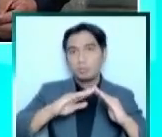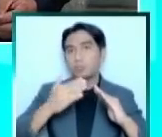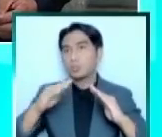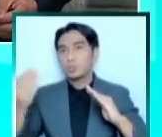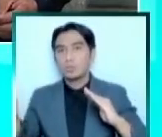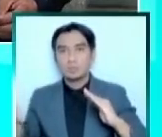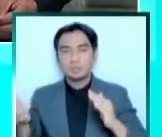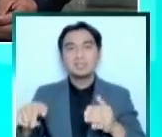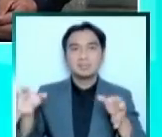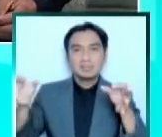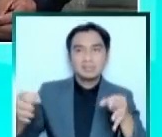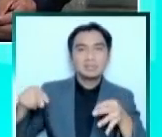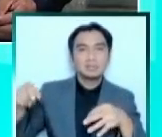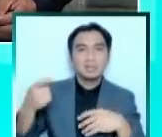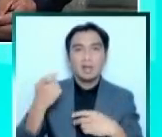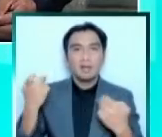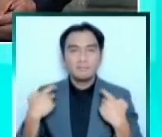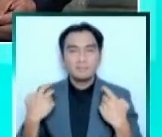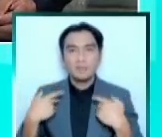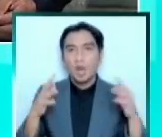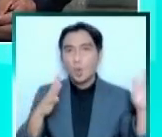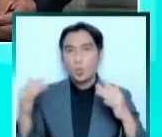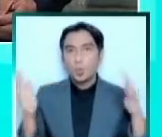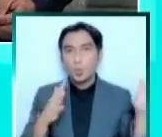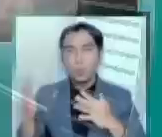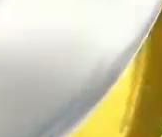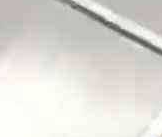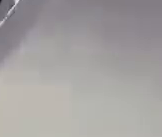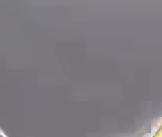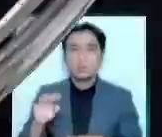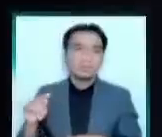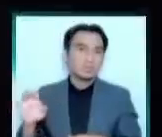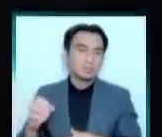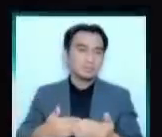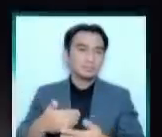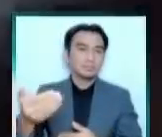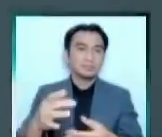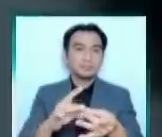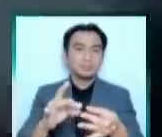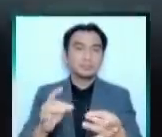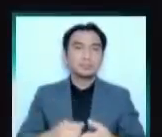Siargao Island sa lakas ng hanging dala ng bagyo. May report si Dano Tingkungko.